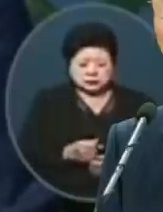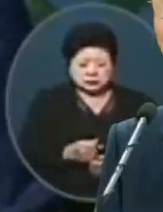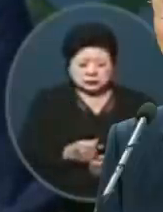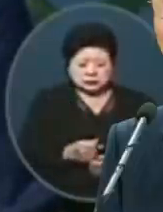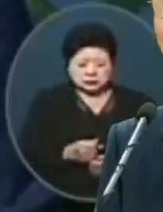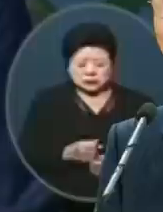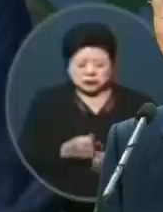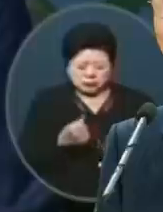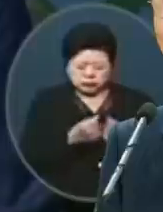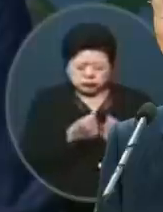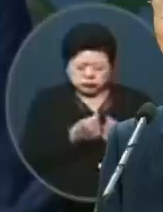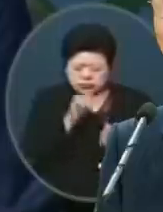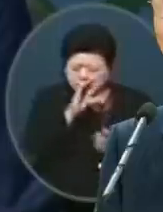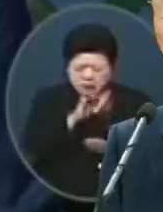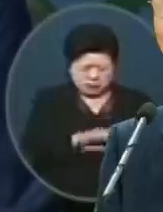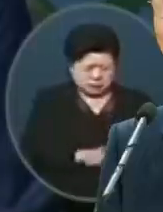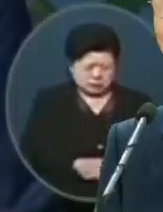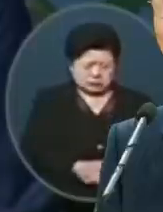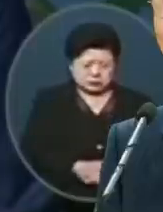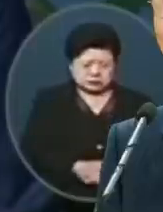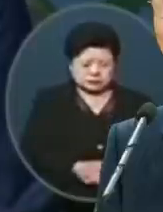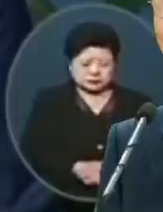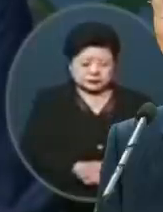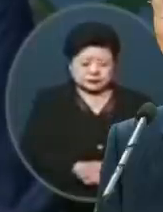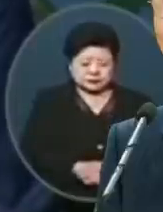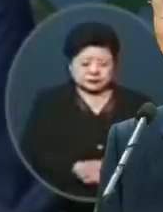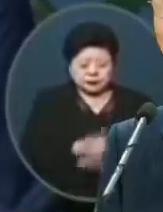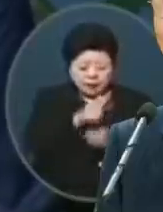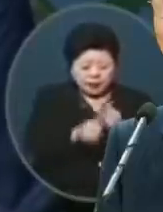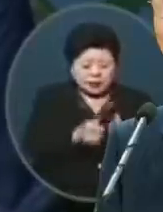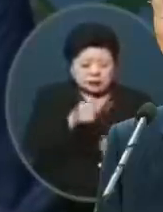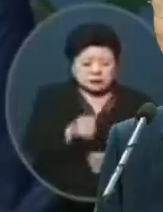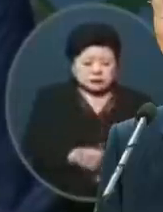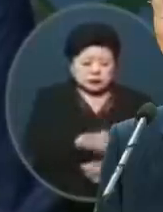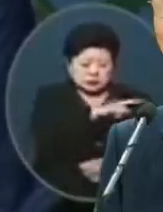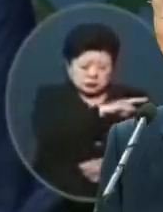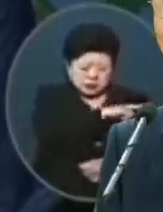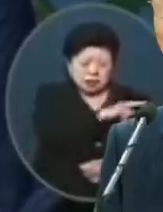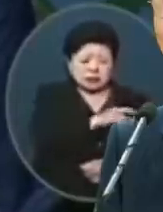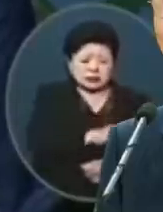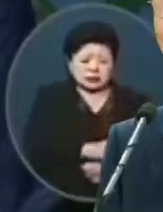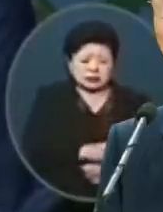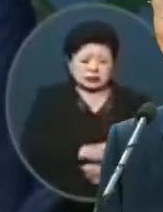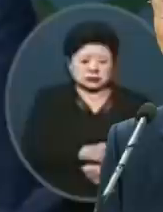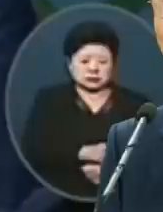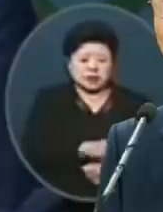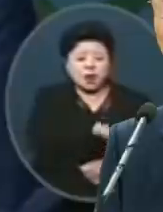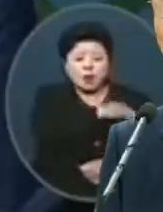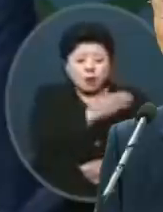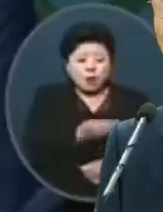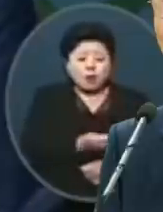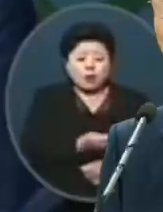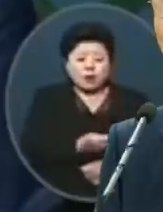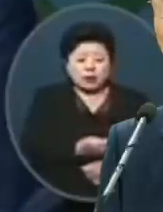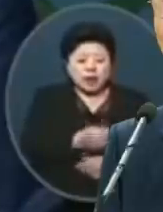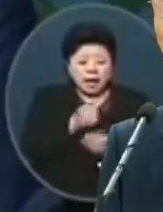아버지와 동등되게 하는 것입니까? 하나님이 제일 미워하는 것은 주권에 대한